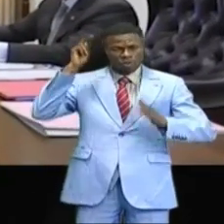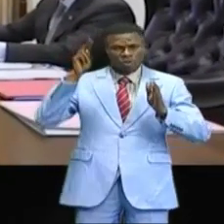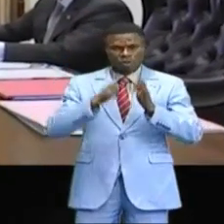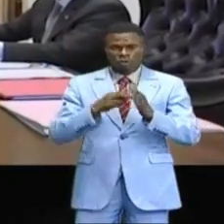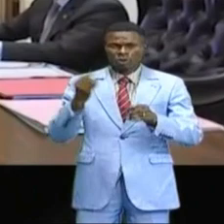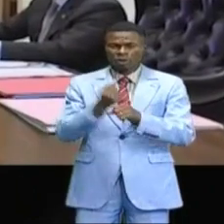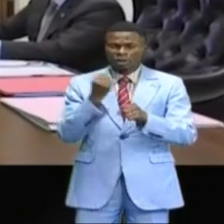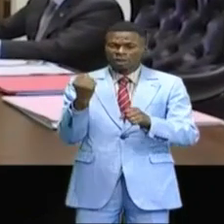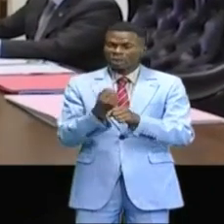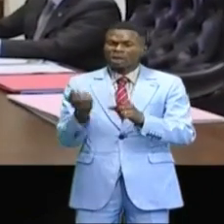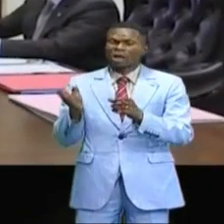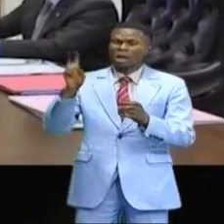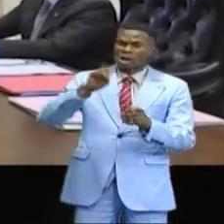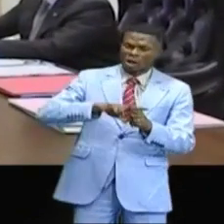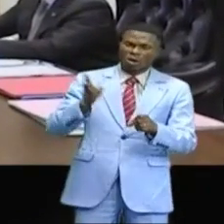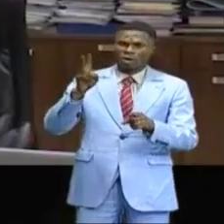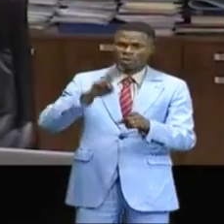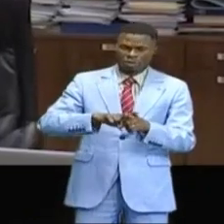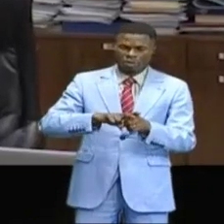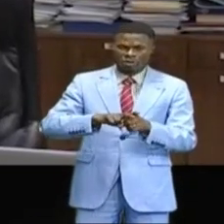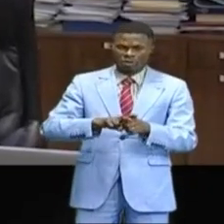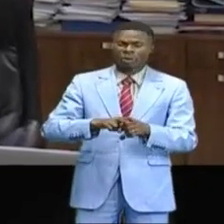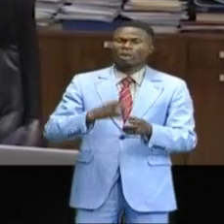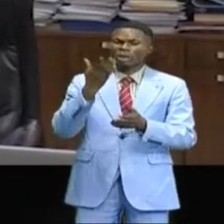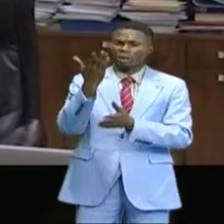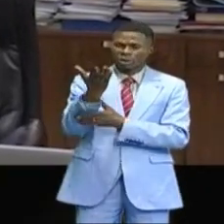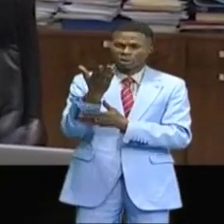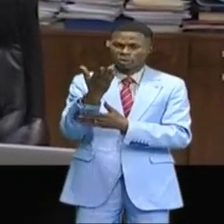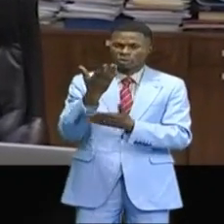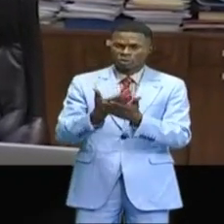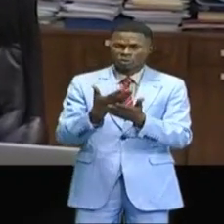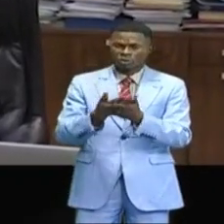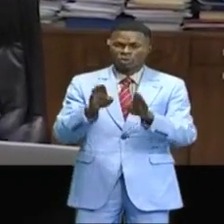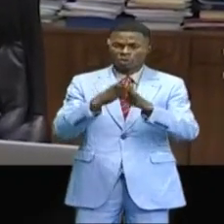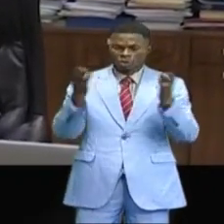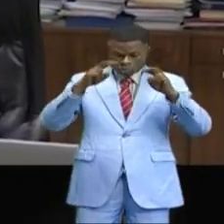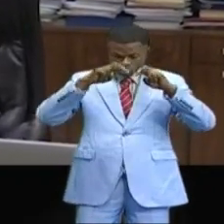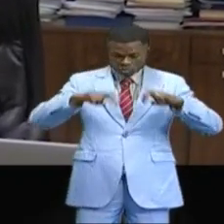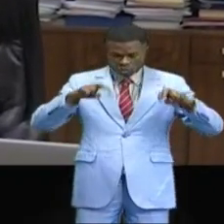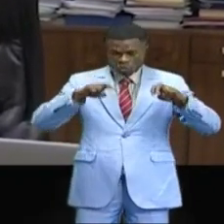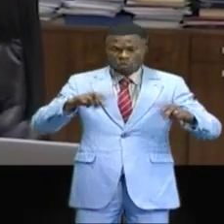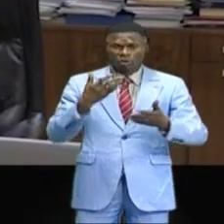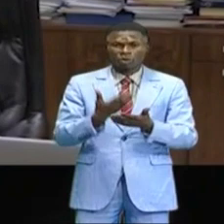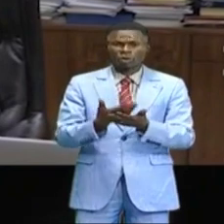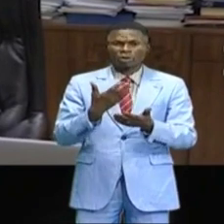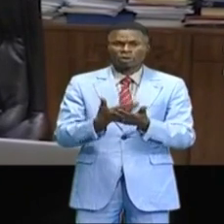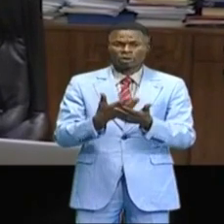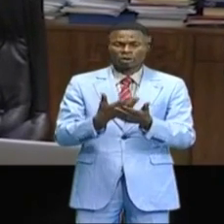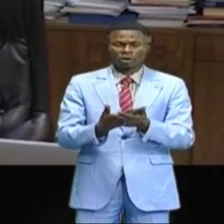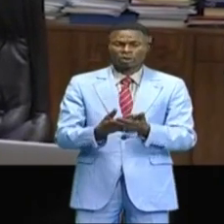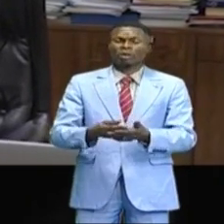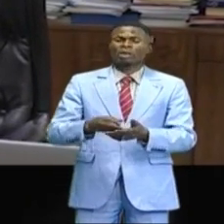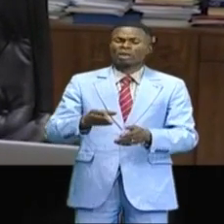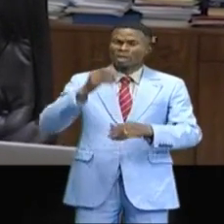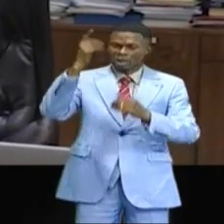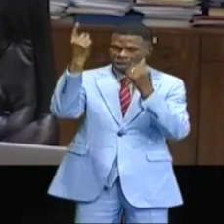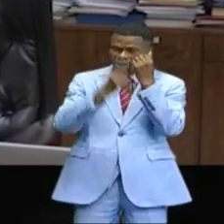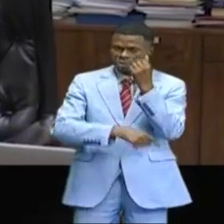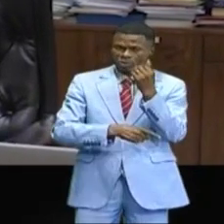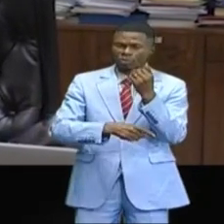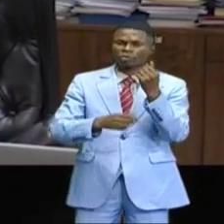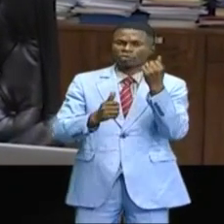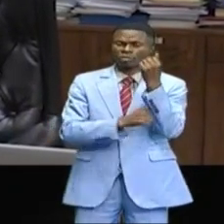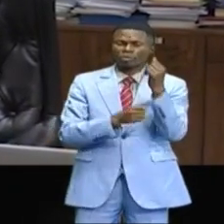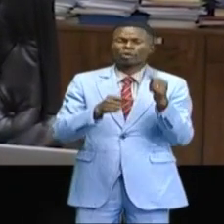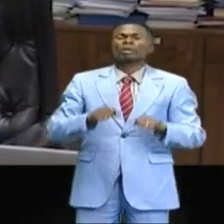de violence et a instamment demandé l'ouverture d'une enquête pour rapidement établir les responsabilités sur la